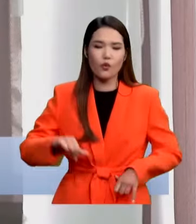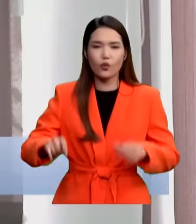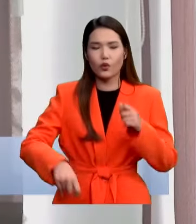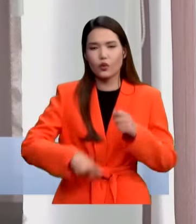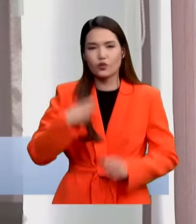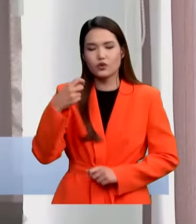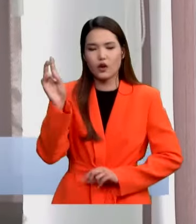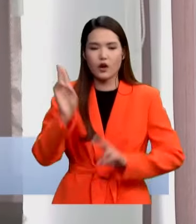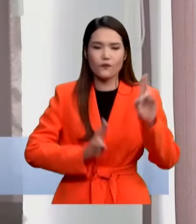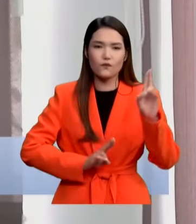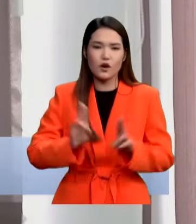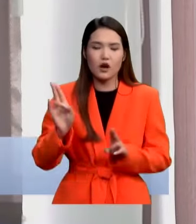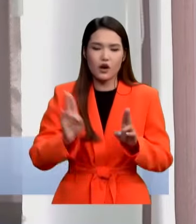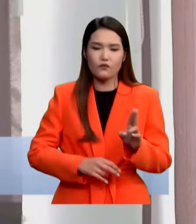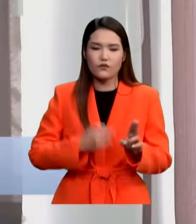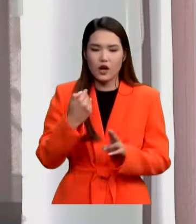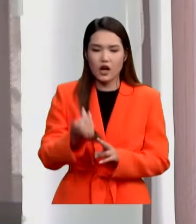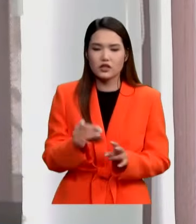кодексінің